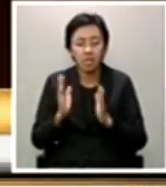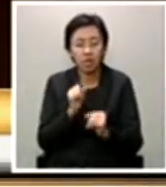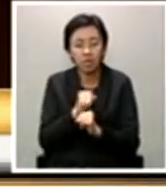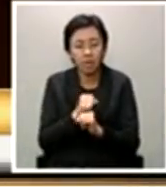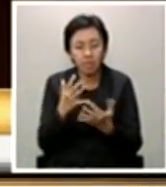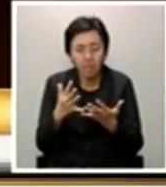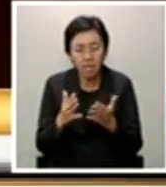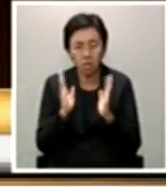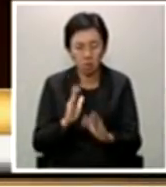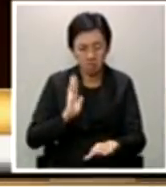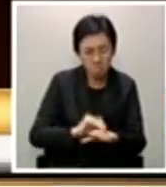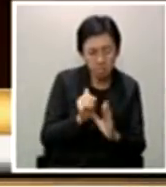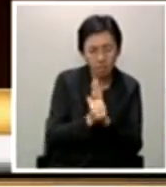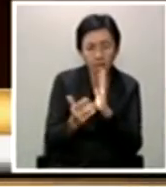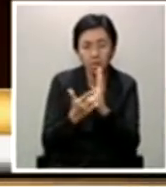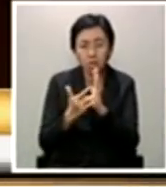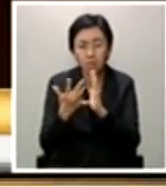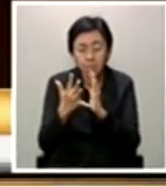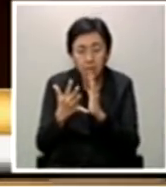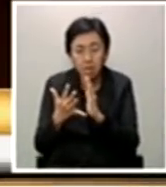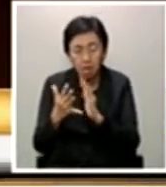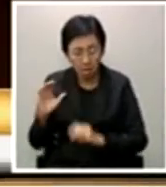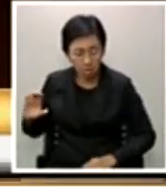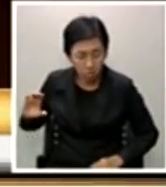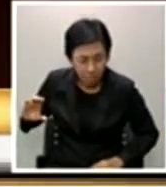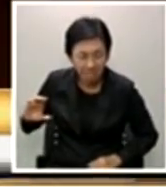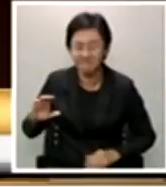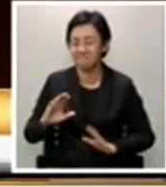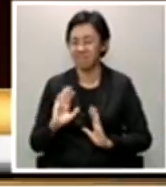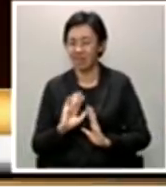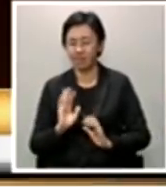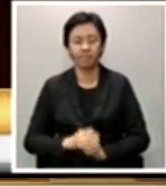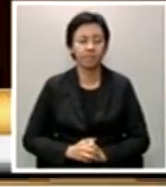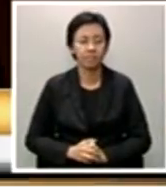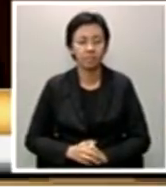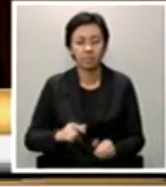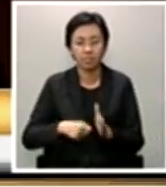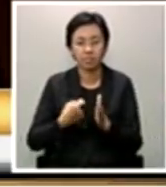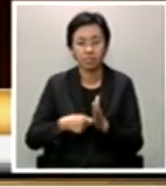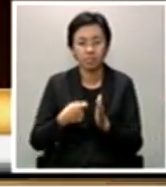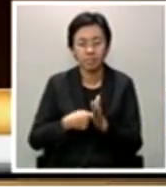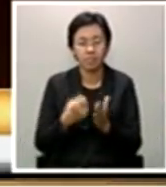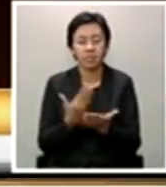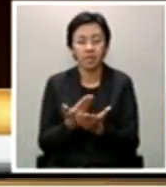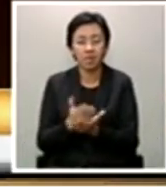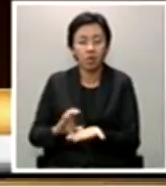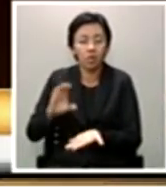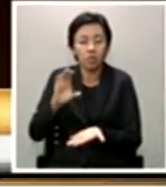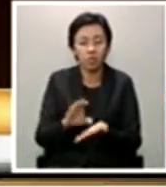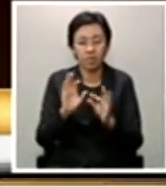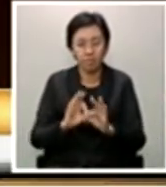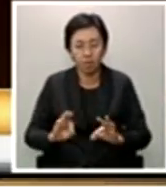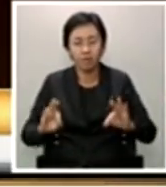ทางด้านดิจิทัลคิดว่าเขาจะมาได้หรือมาไม่ได้ฉะนั้นนี่คือเหตุที่ว่าการลงทุนขนาดใหญ่จึงเป็น